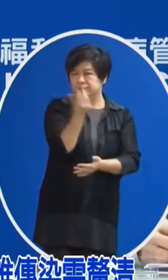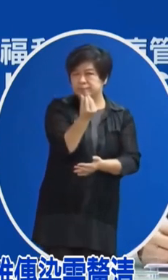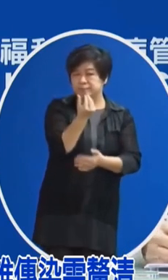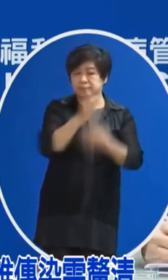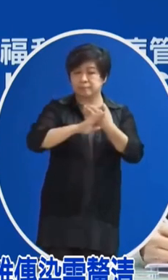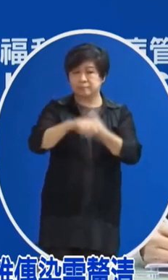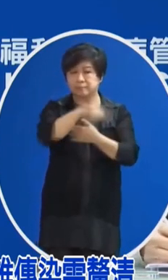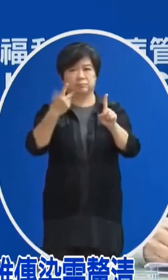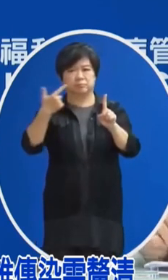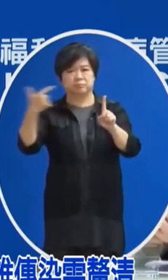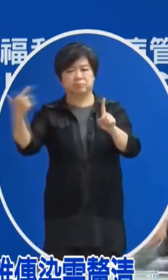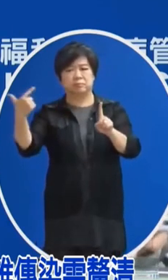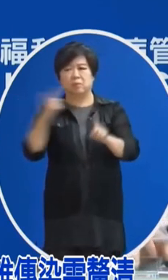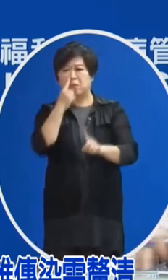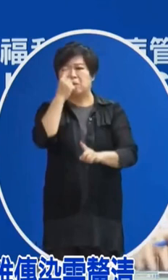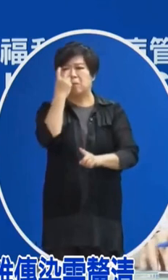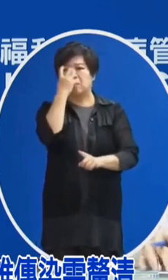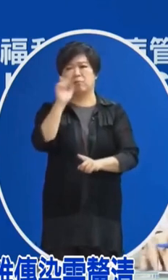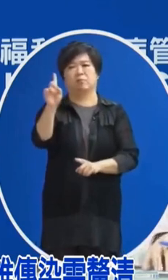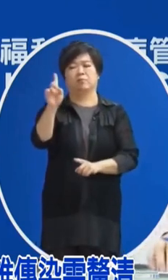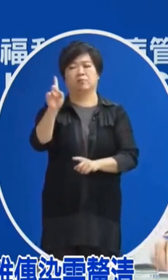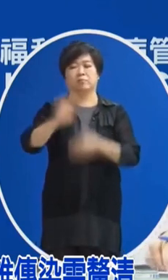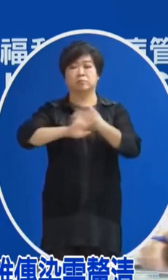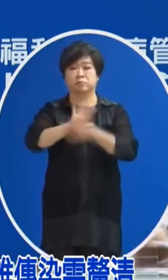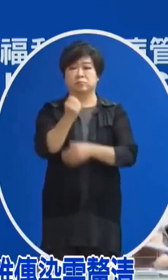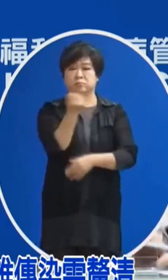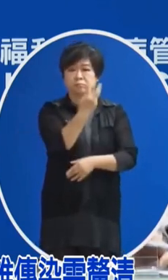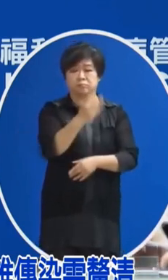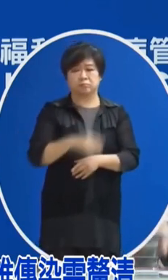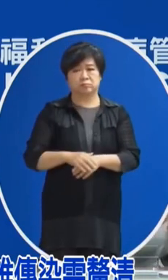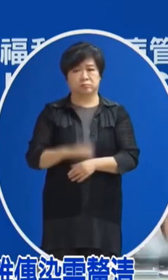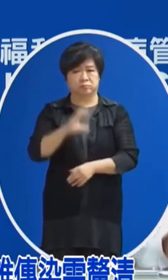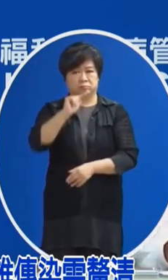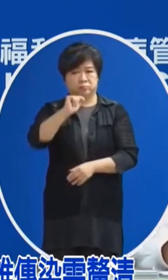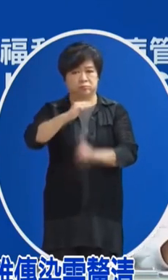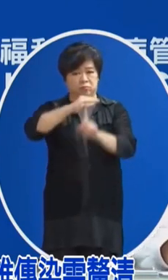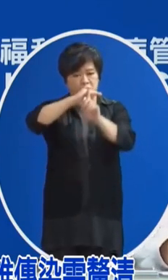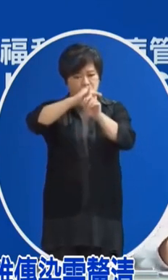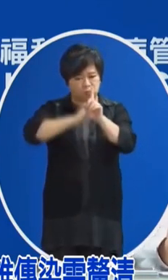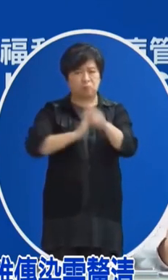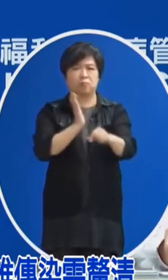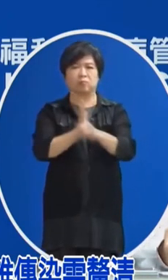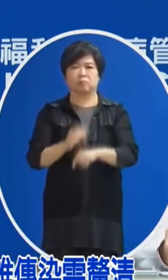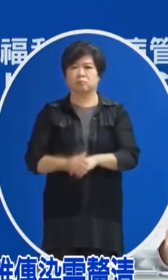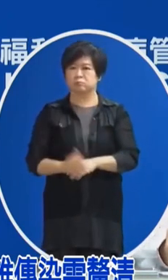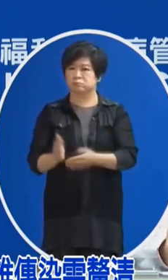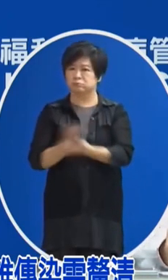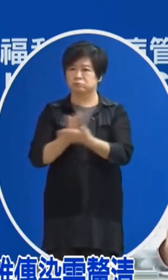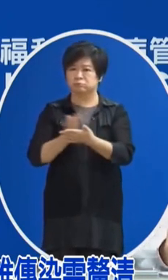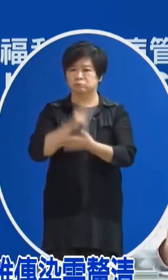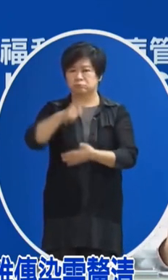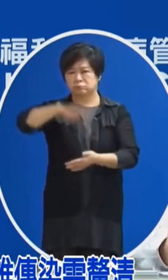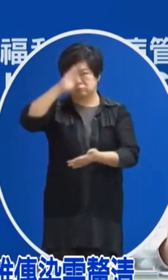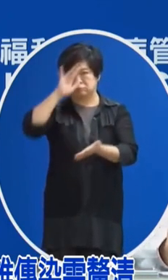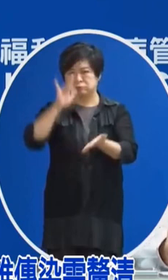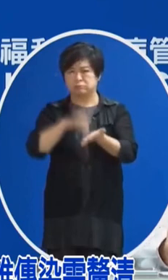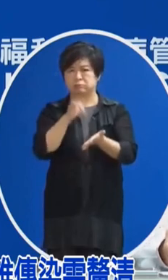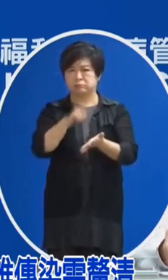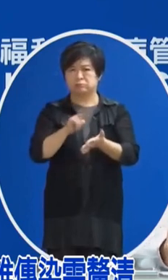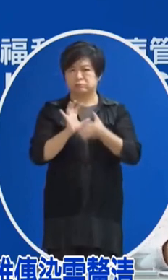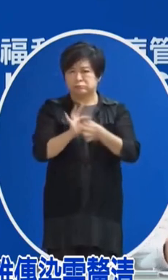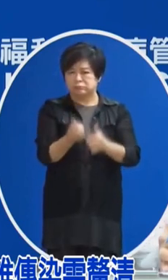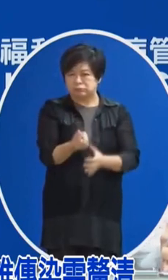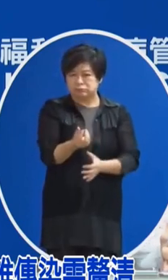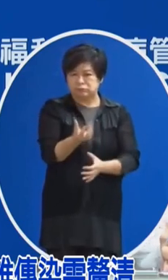有定出来的其他3例，哦，的 CT 值都往下降，换句话说，病毒量被验出来的病毒量持续